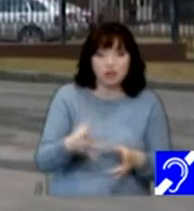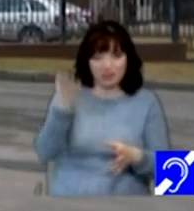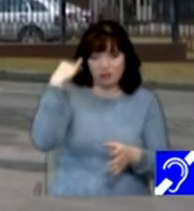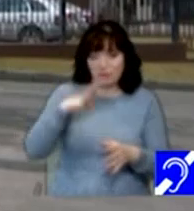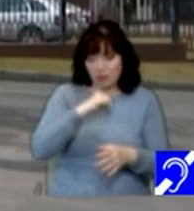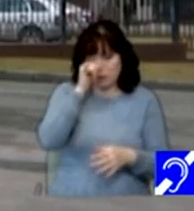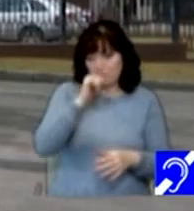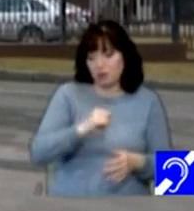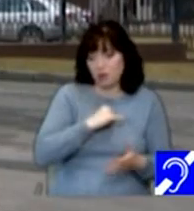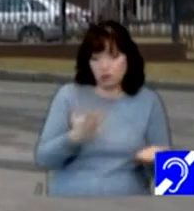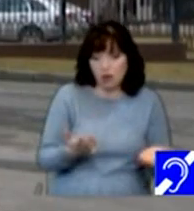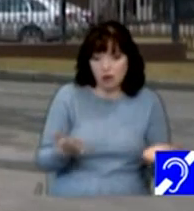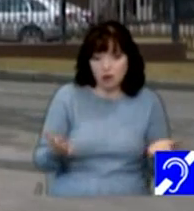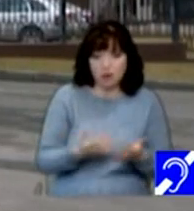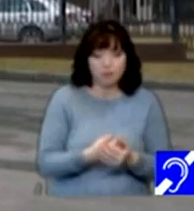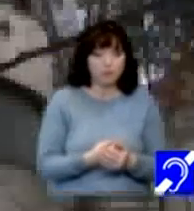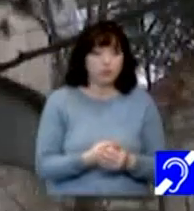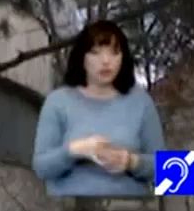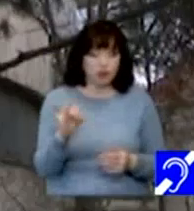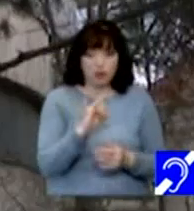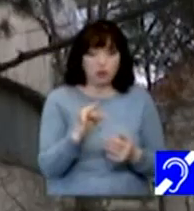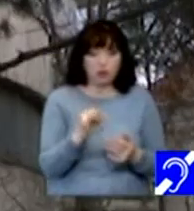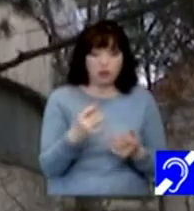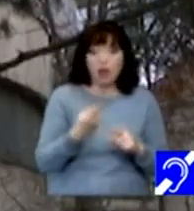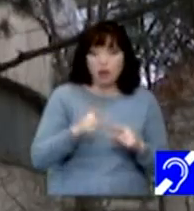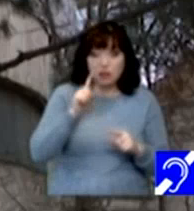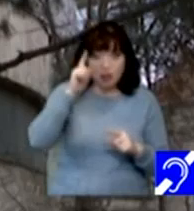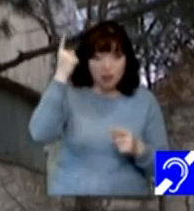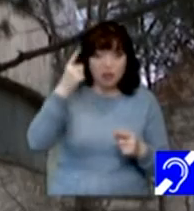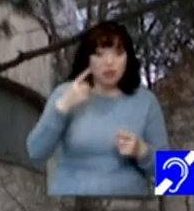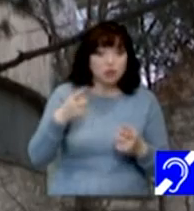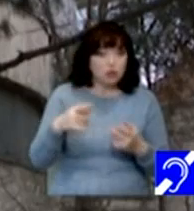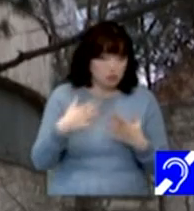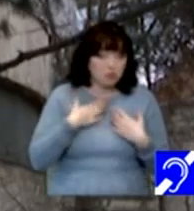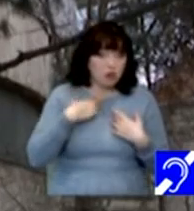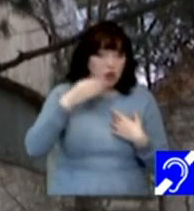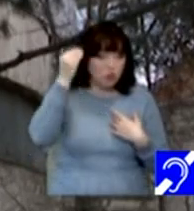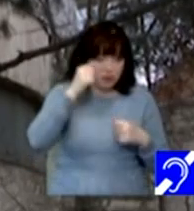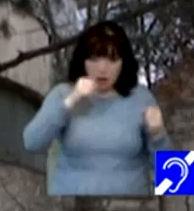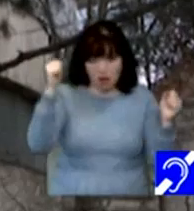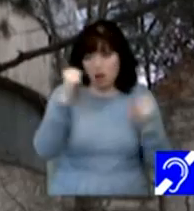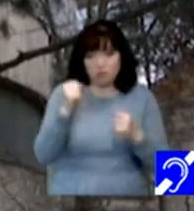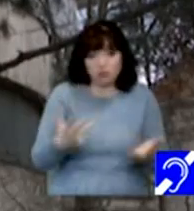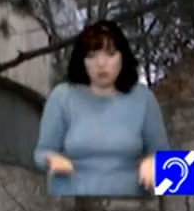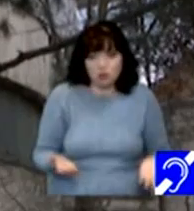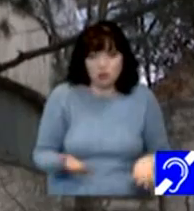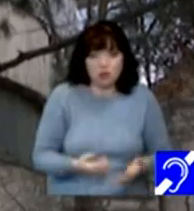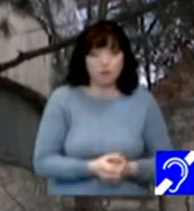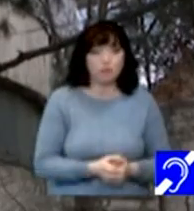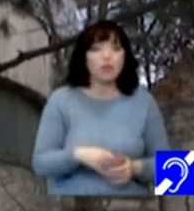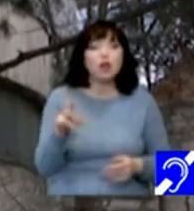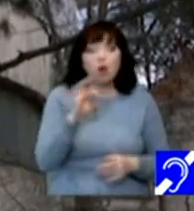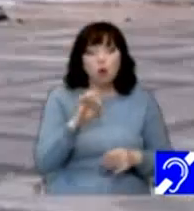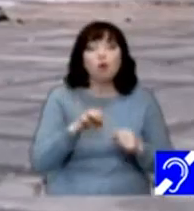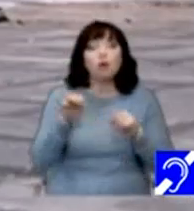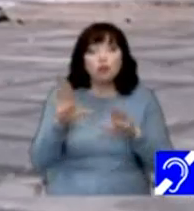accesul persoanelor străine. Domnul primar iarăși a revenit la această idee care este una, după mine, pur și simplu absurdă. Soluționarea problemei privind